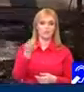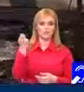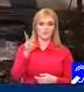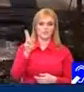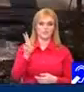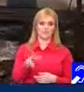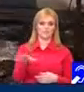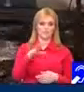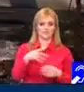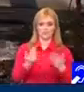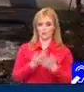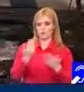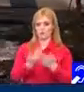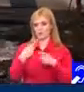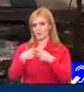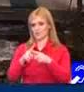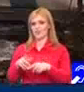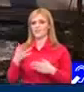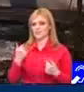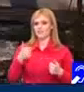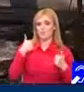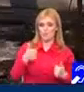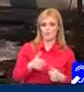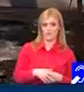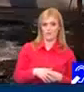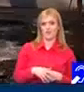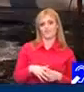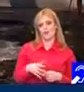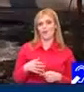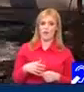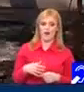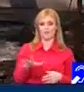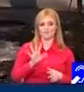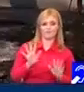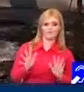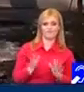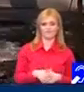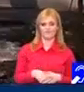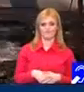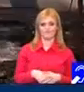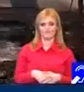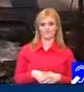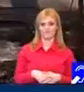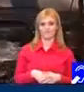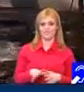cu tehnologiile astea, nu zic că nu sunt bune, dar ele o leacă, ne